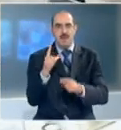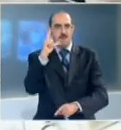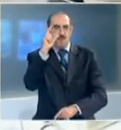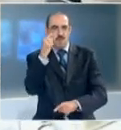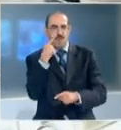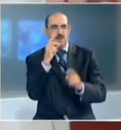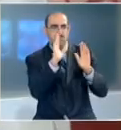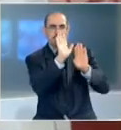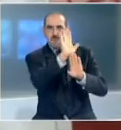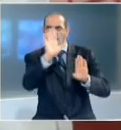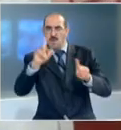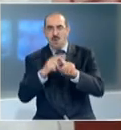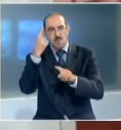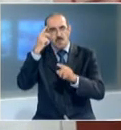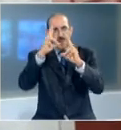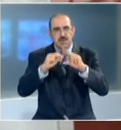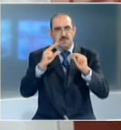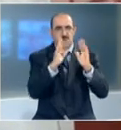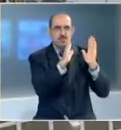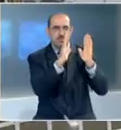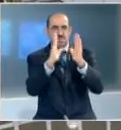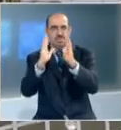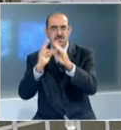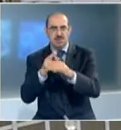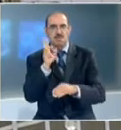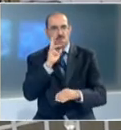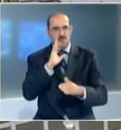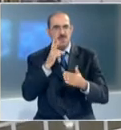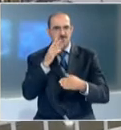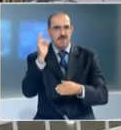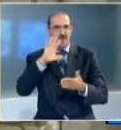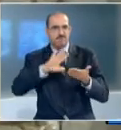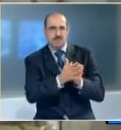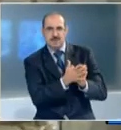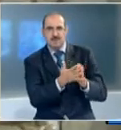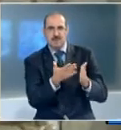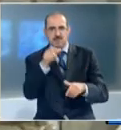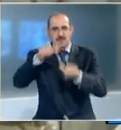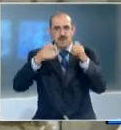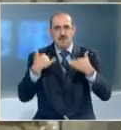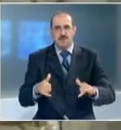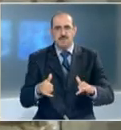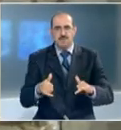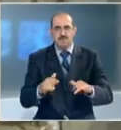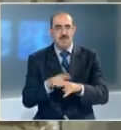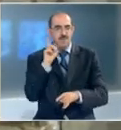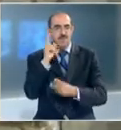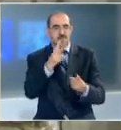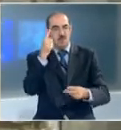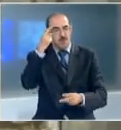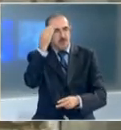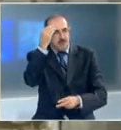استجماعها للتعبير عن الزوايا المظلمة التي اقترفها الاستعمار في حق شعب أعزل. شوف الاستعمار كيف دارت فينا، عذبت